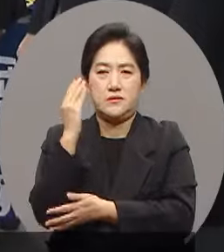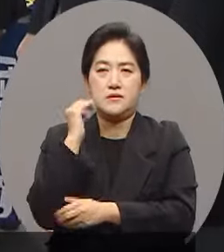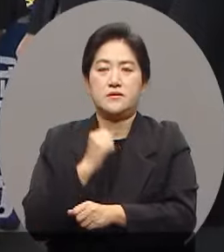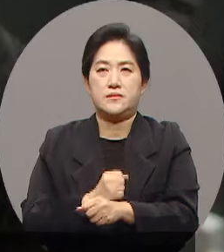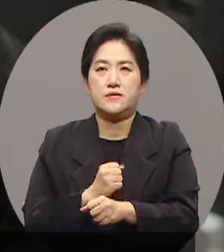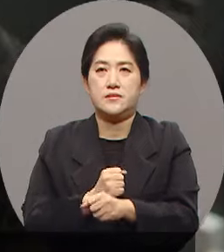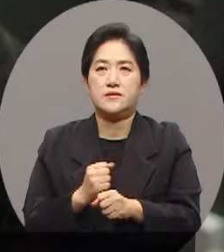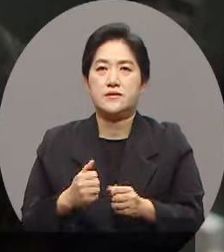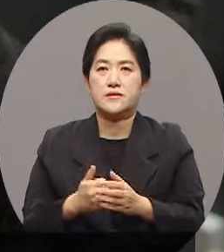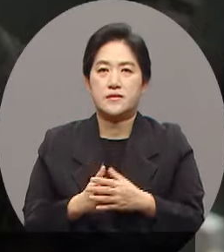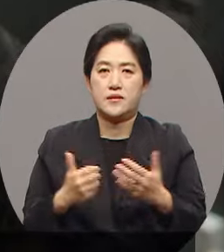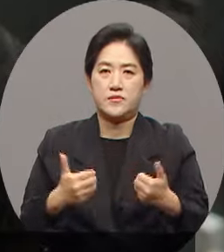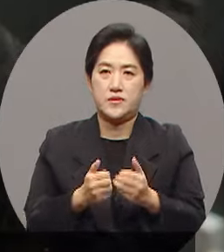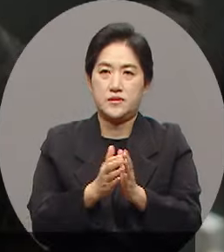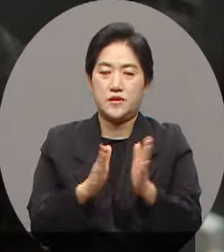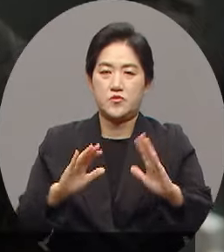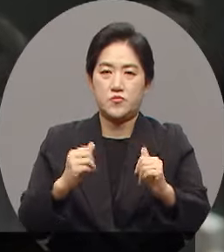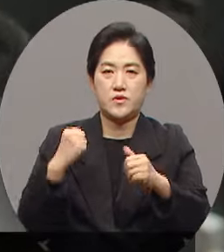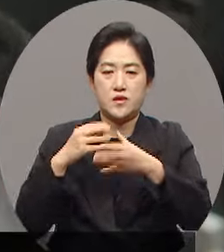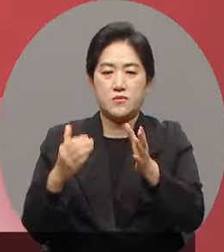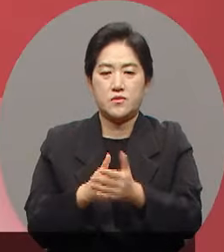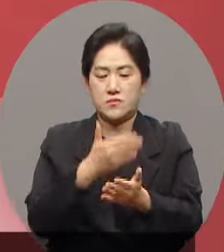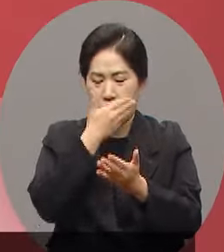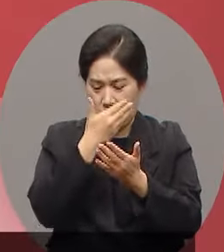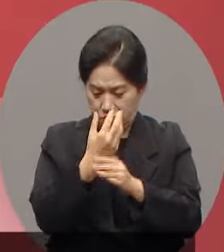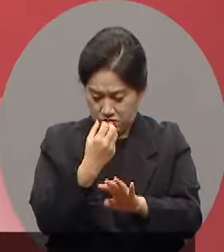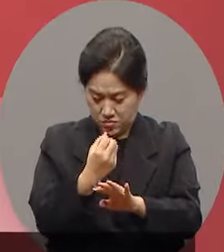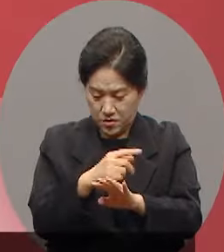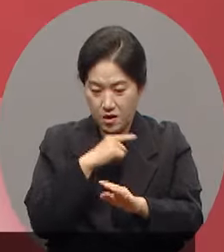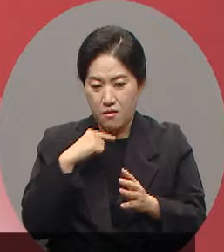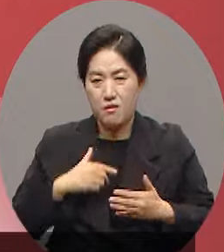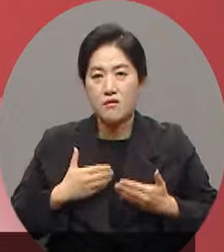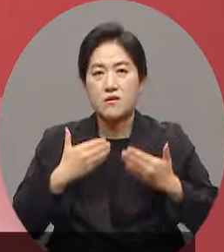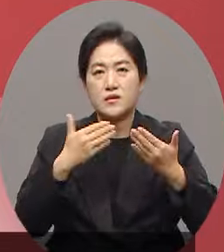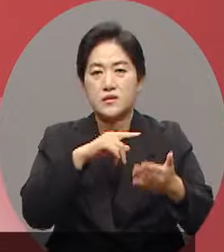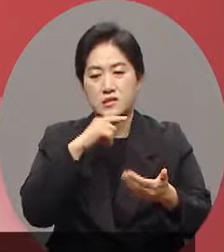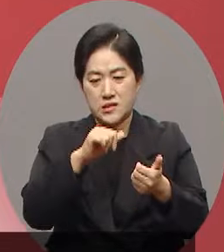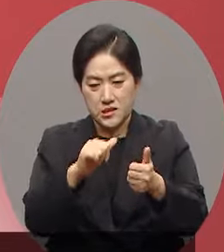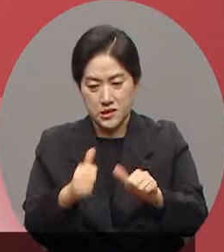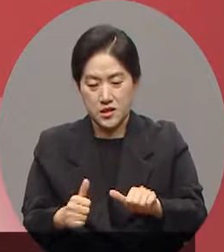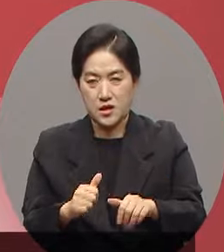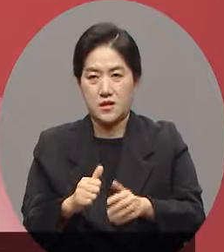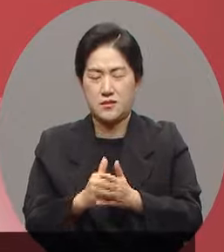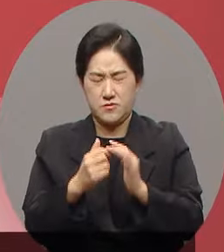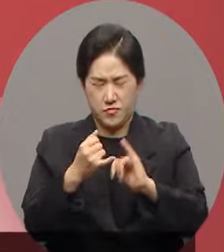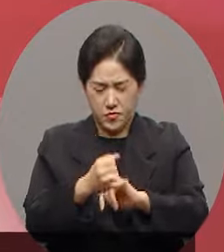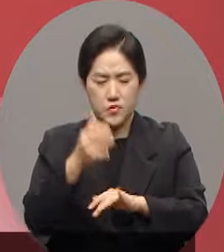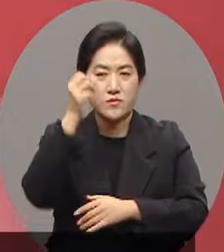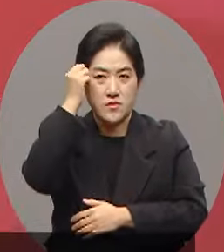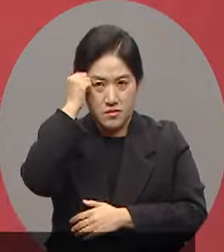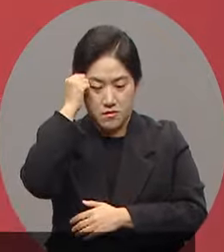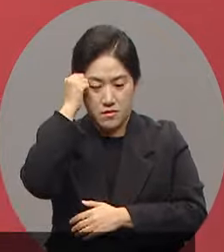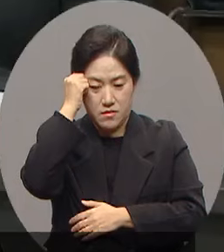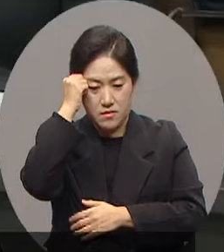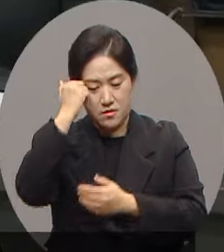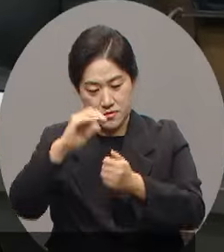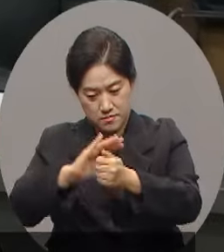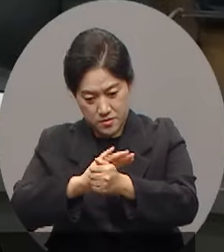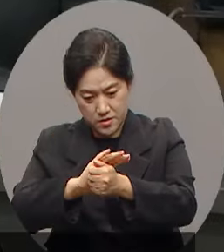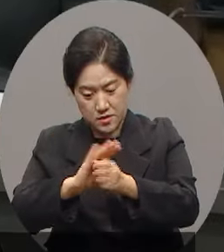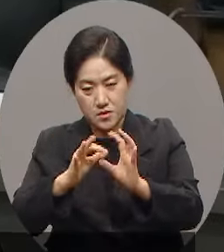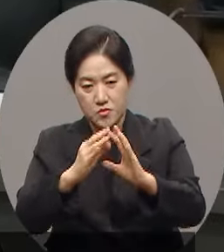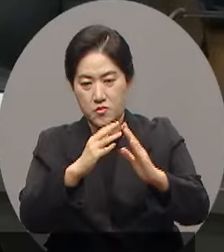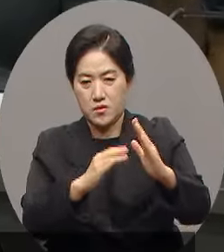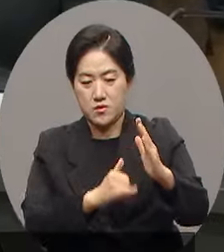시작했습니다. 국민의힘은 이들의 고귀한 헌신과 희생을 절대 잊지 않을 것이라며 명복을 빌고